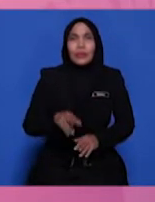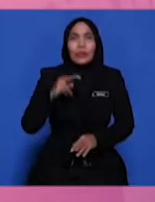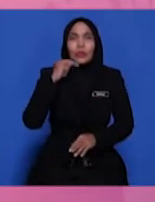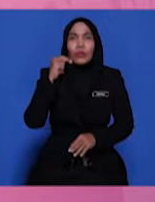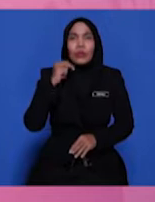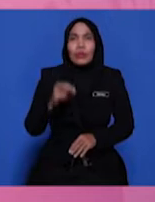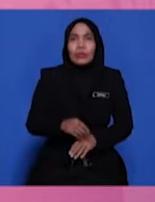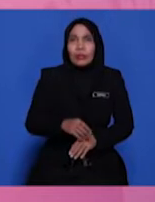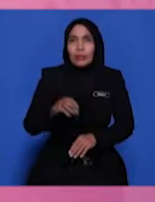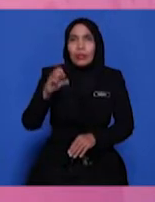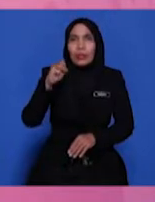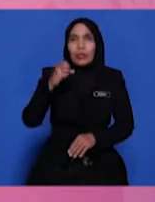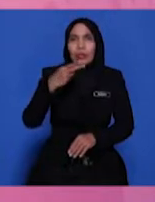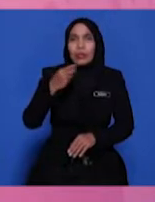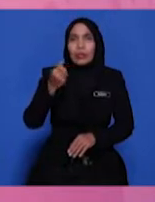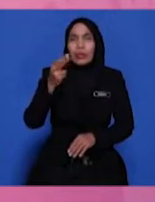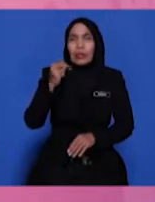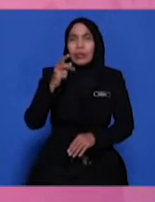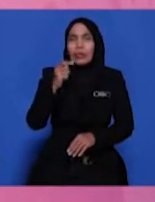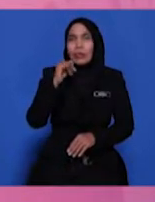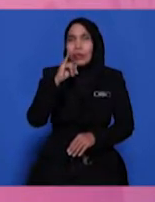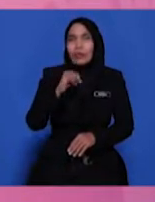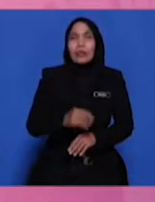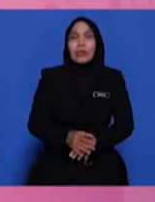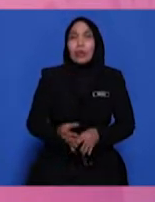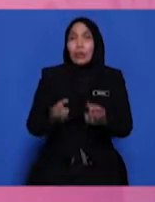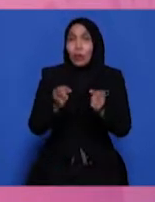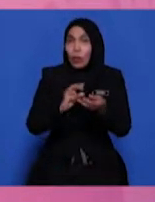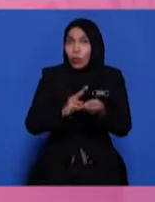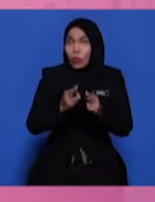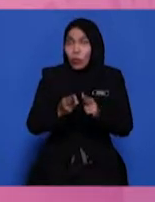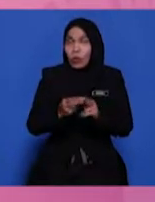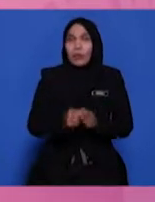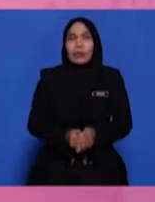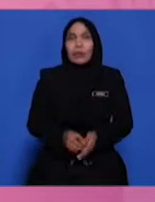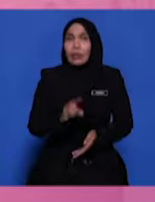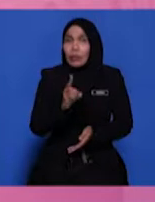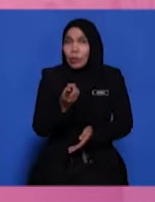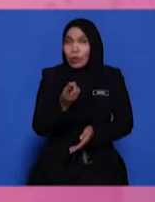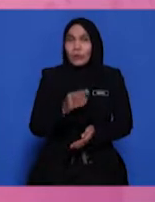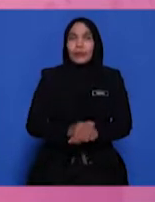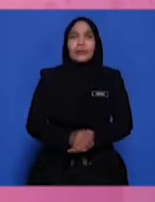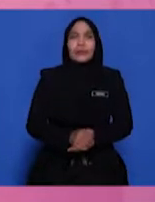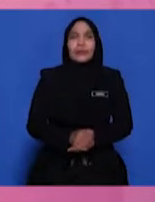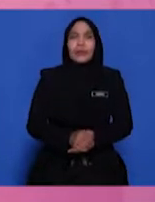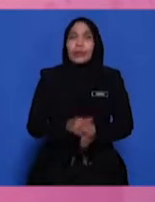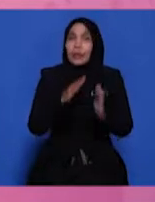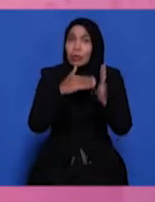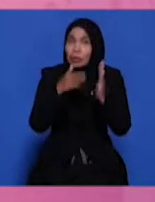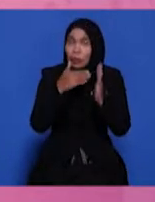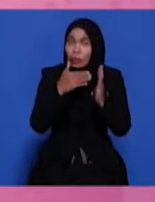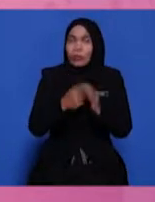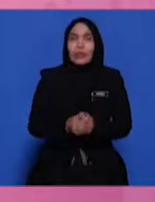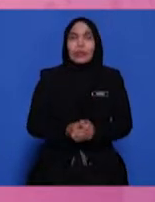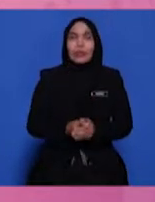RM25,000 untuk mengubah suai dapurnya dalam masa setahun. Jadual menunjukkan plan kewangan keluarga